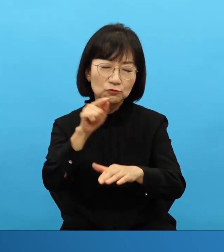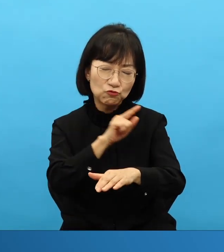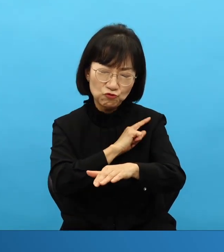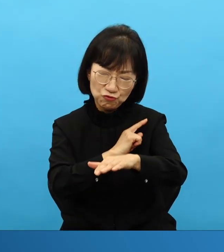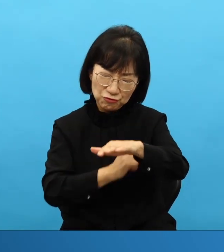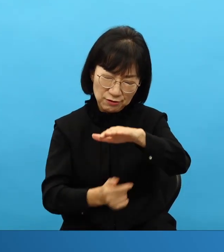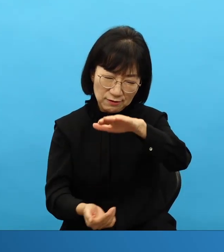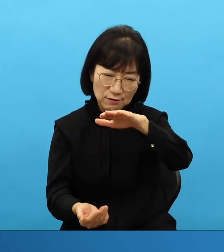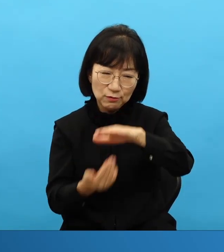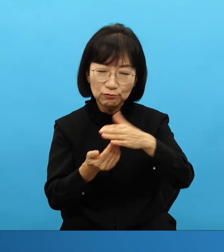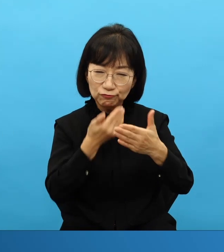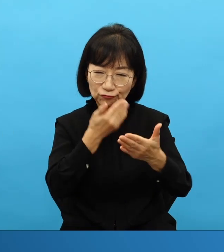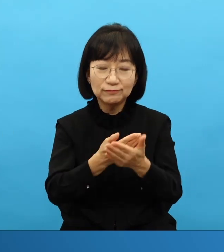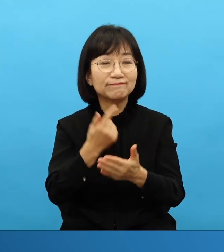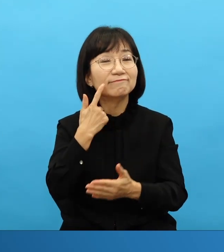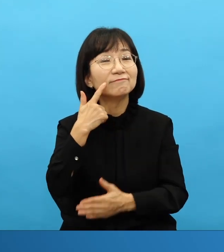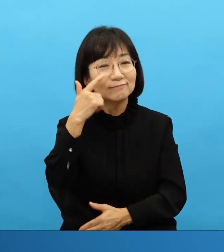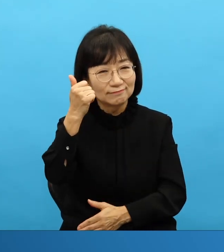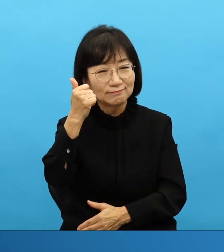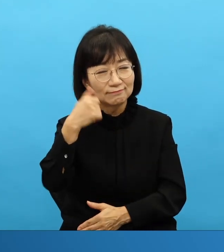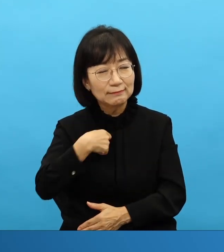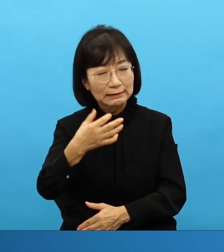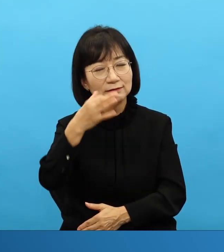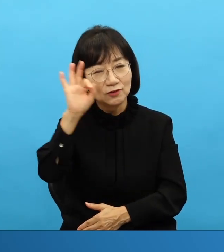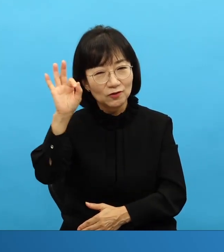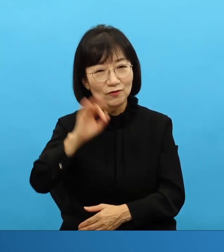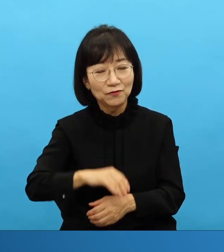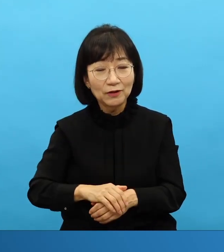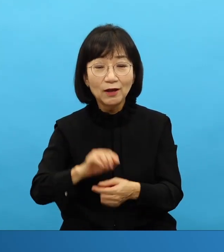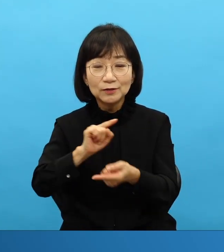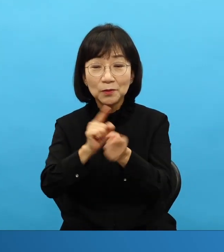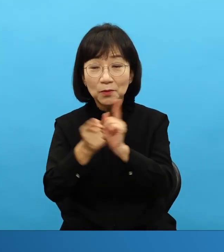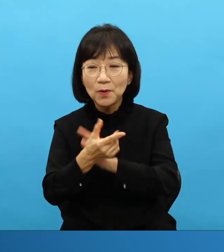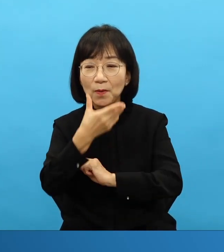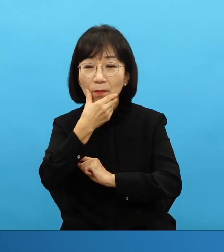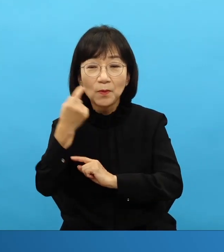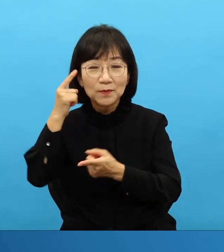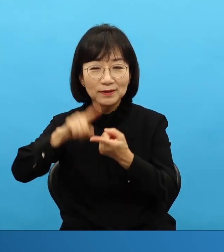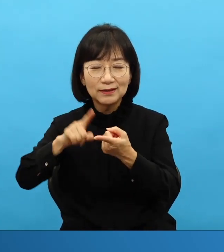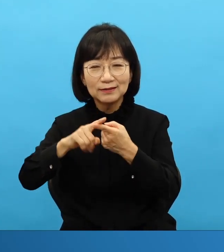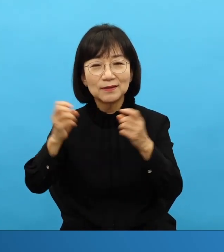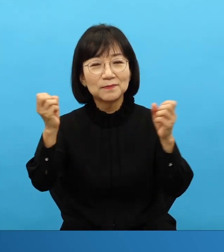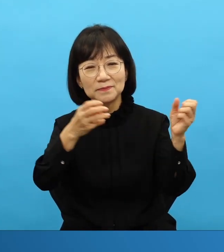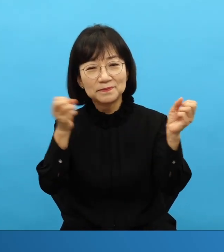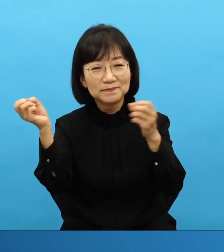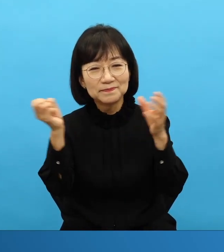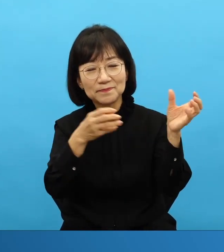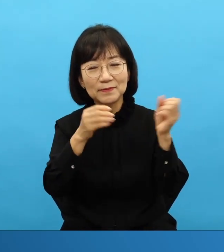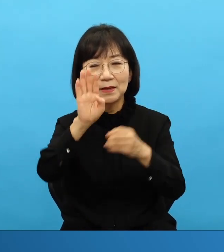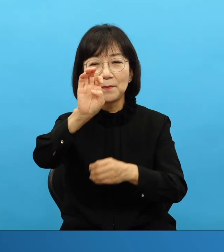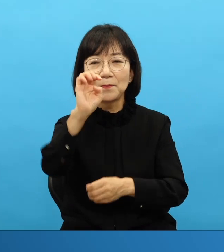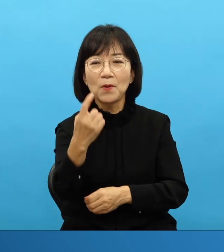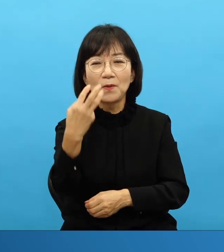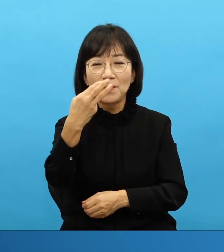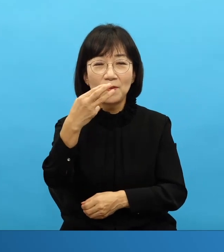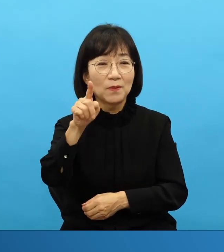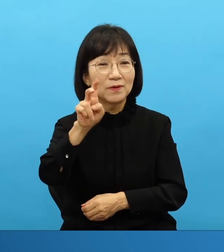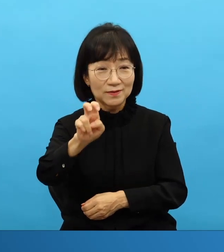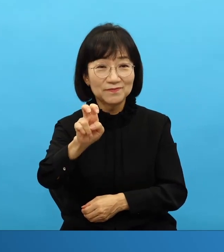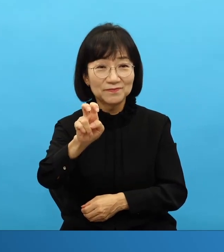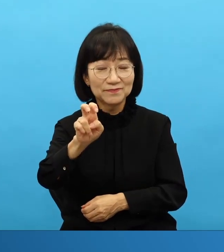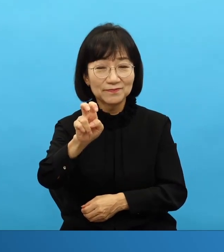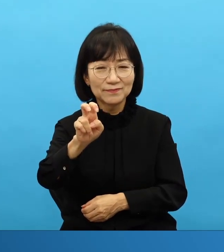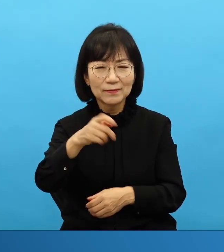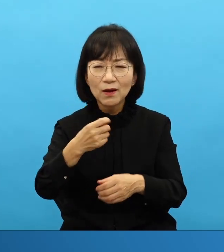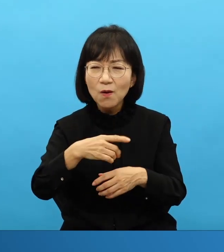们。 포럼하라도록 복음을 포럼하게 되고요. 所以他们讲一个论坛也是，论坛的总是福音。 관심은요,